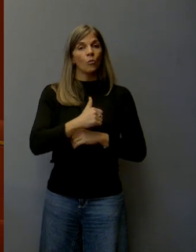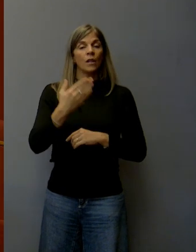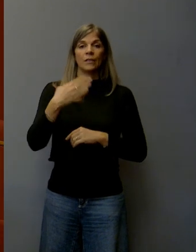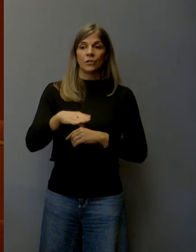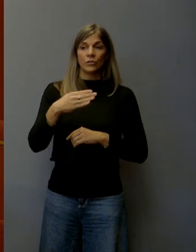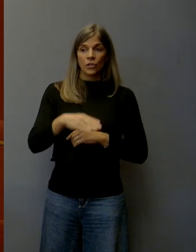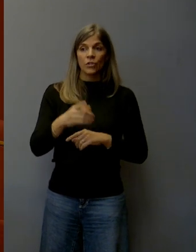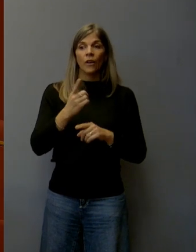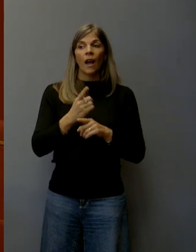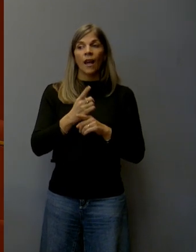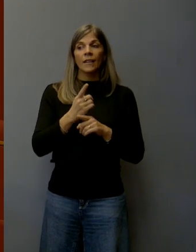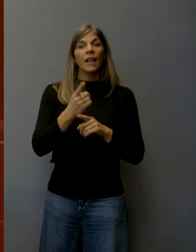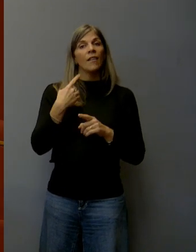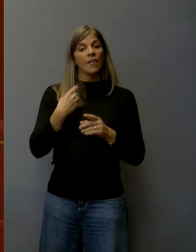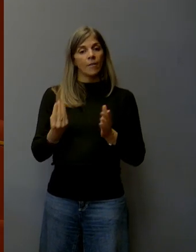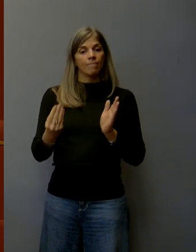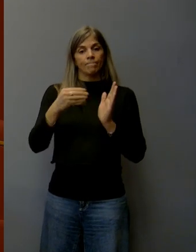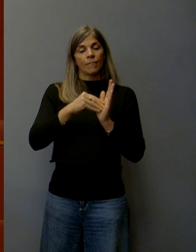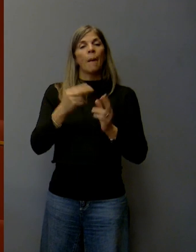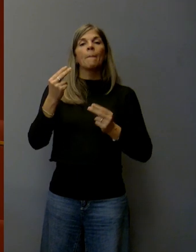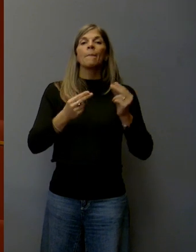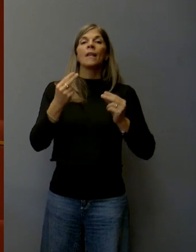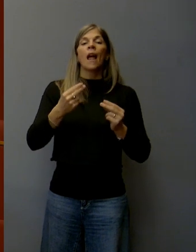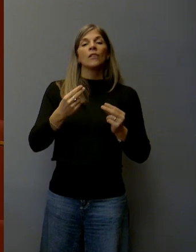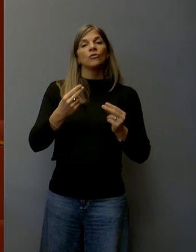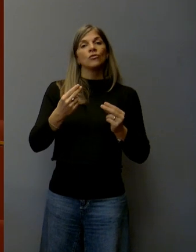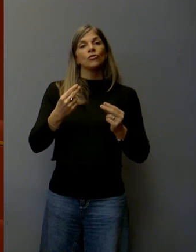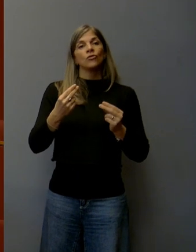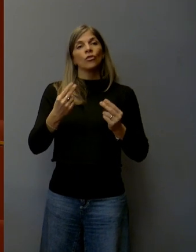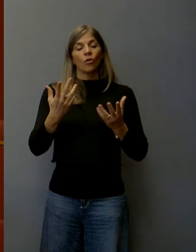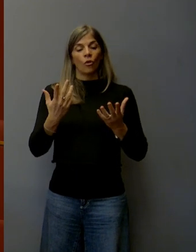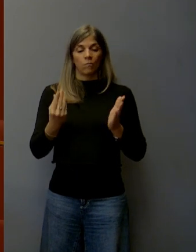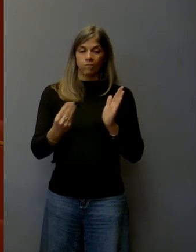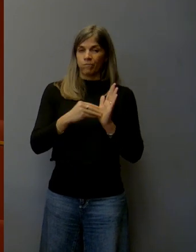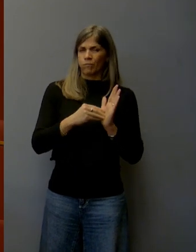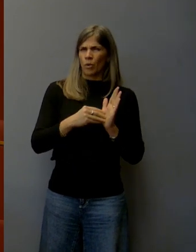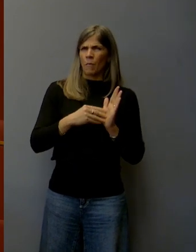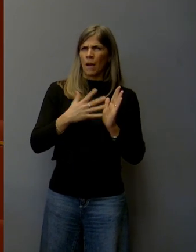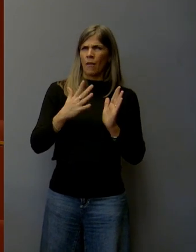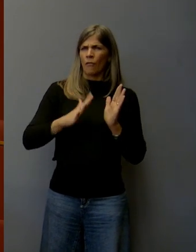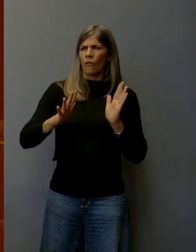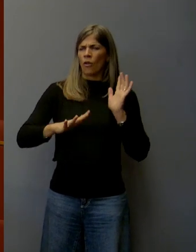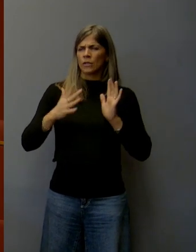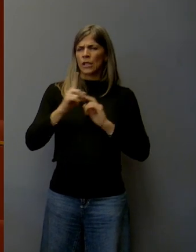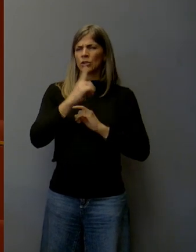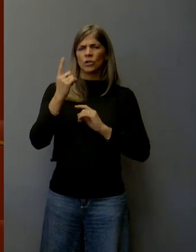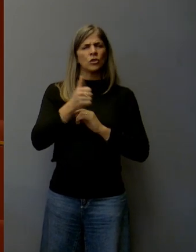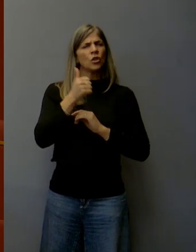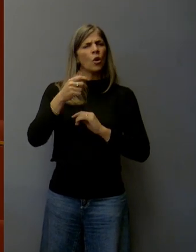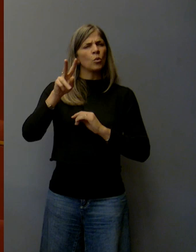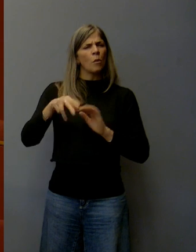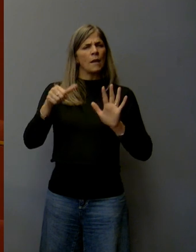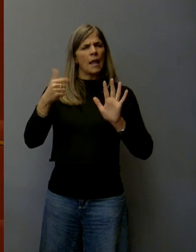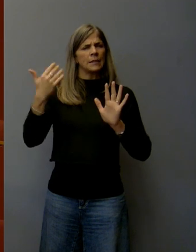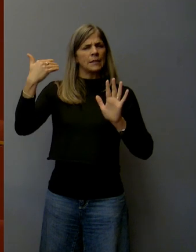bilancio di genere al termine dell'esercizio sociale e solo una rappresenta nel 2006 se non sbaglio aveva adottato che poi non è